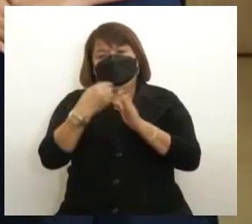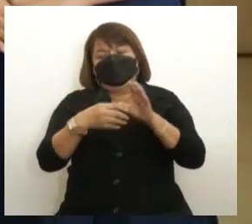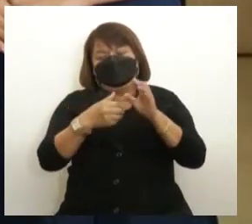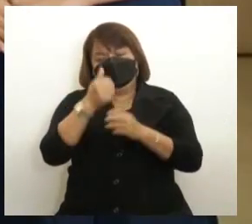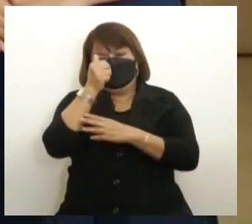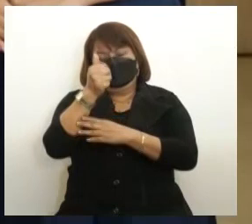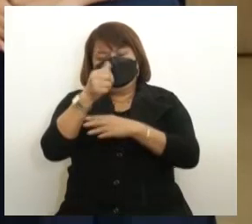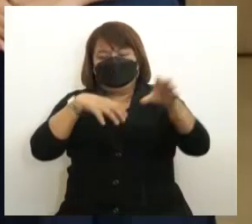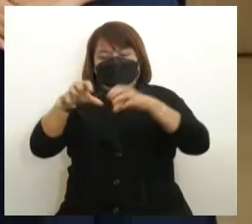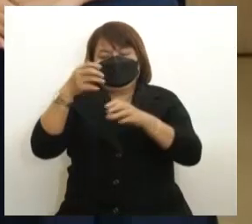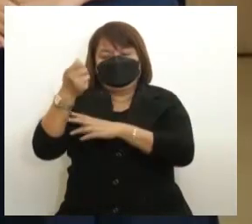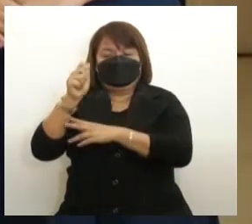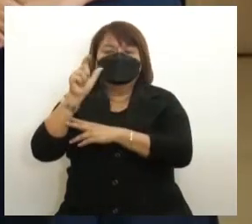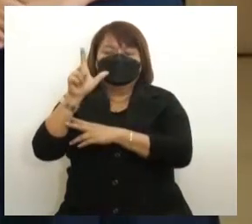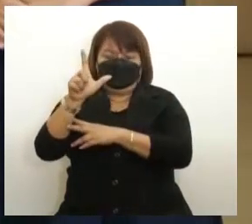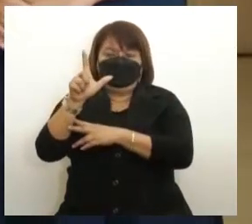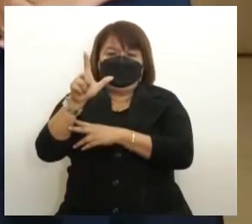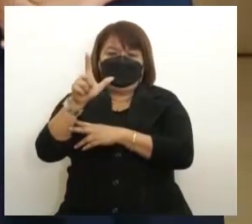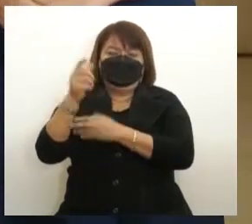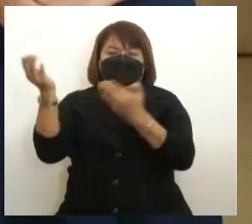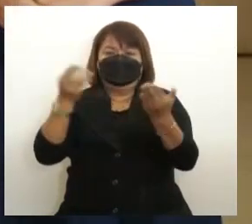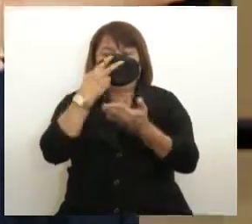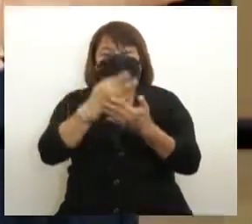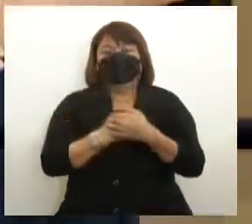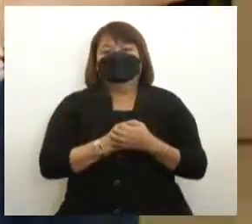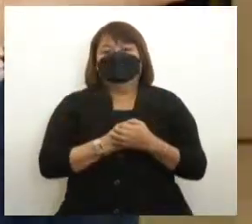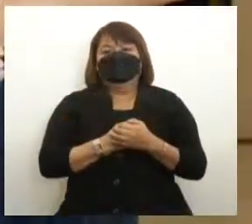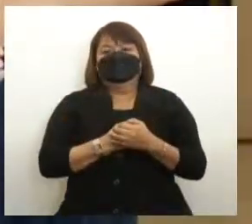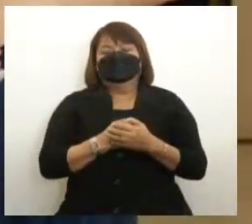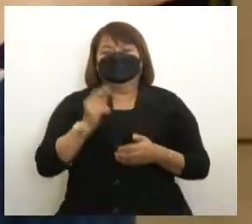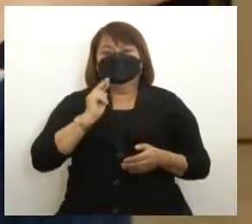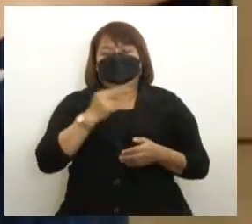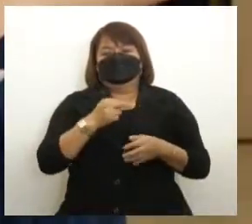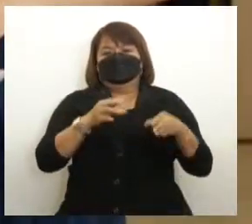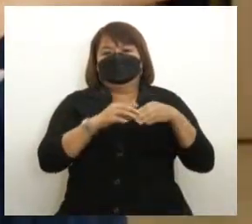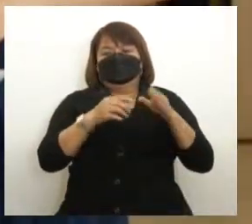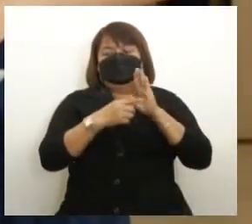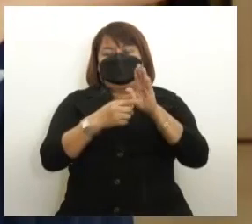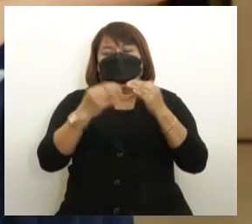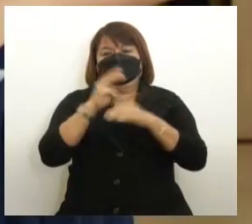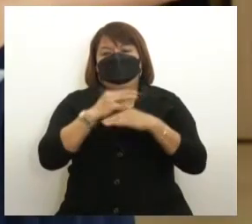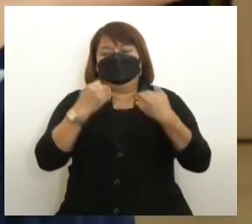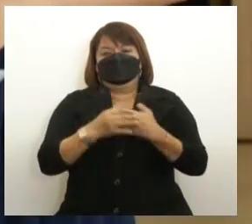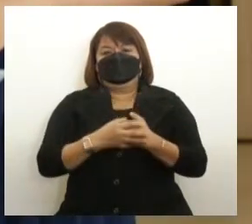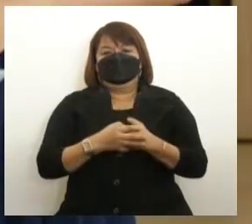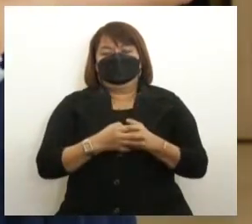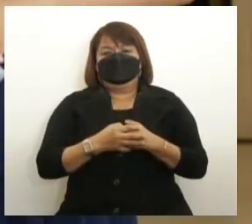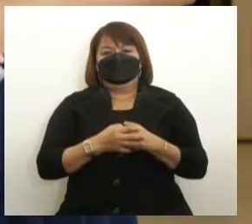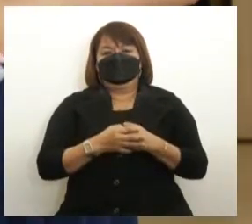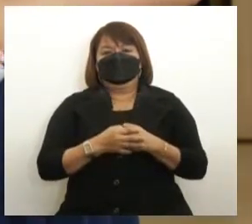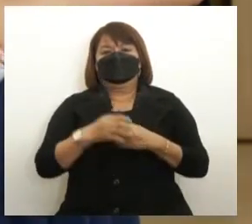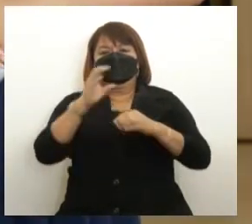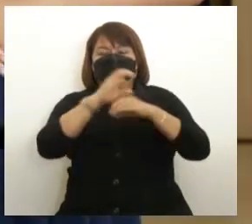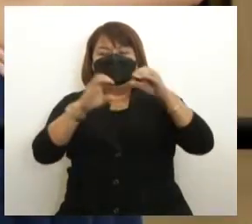นรู้เชิงรุกหรือว่า active learning ขอเชิญชมค่ะ การที่เราจะนำมาเสนอในวันนี้คืออะไรคะพี่กี้ โครง